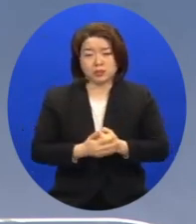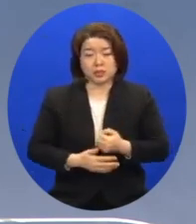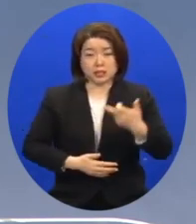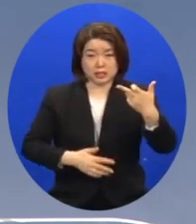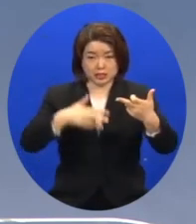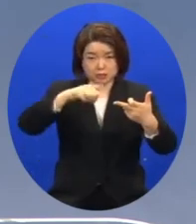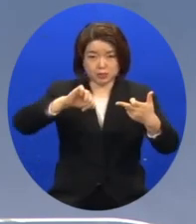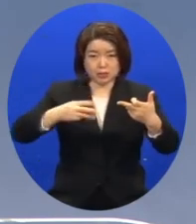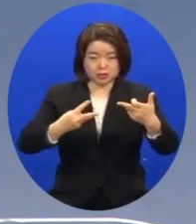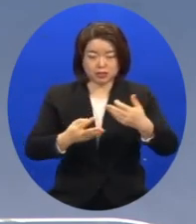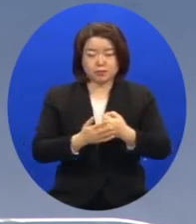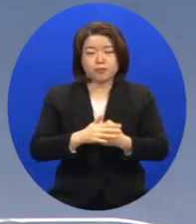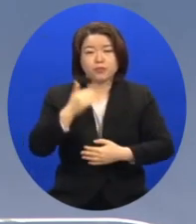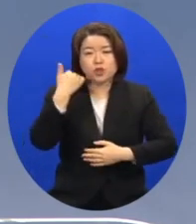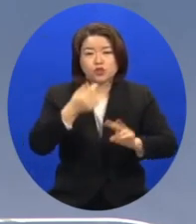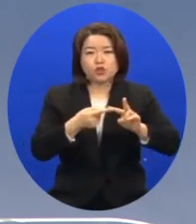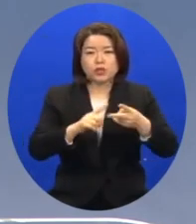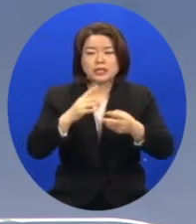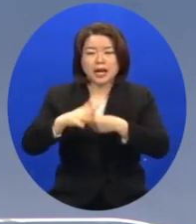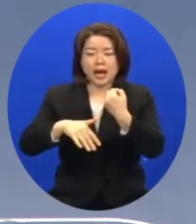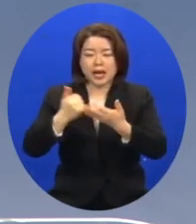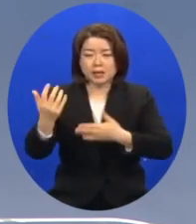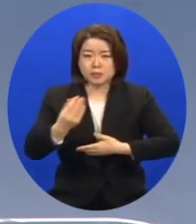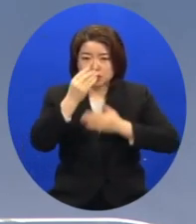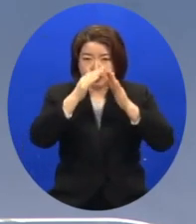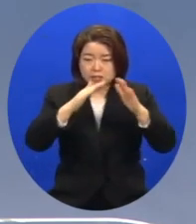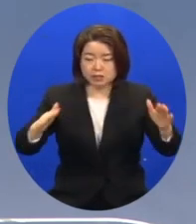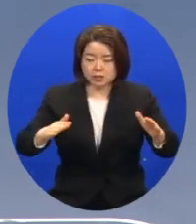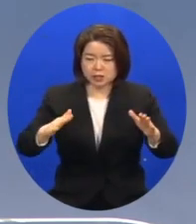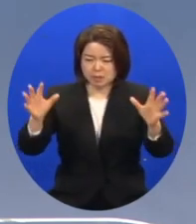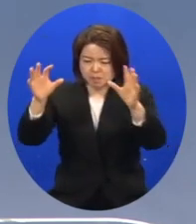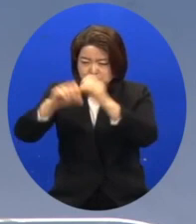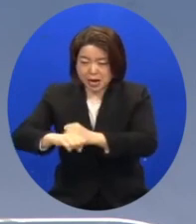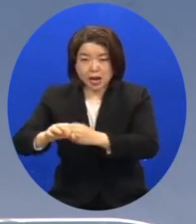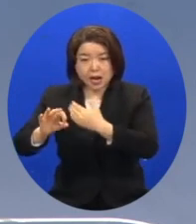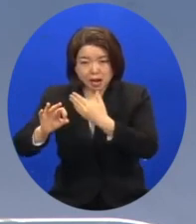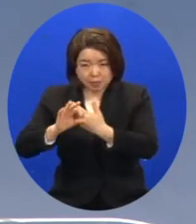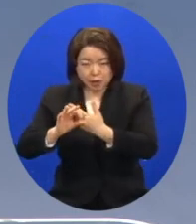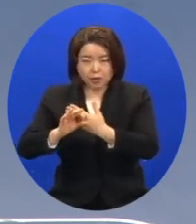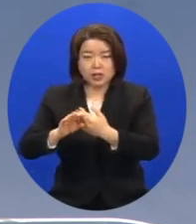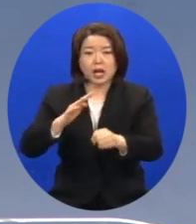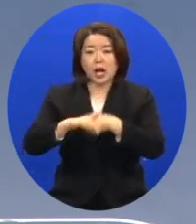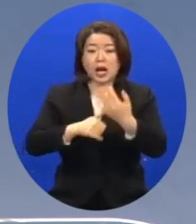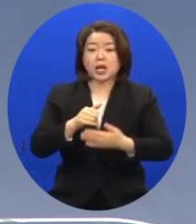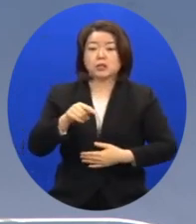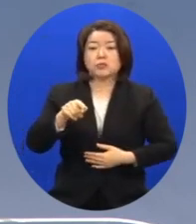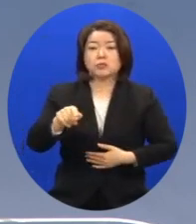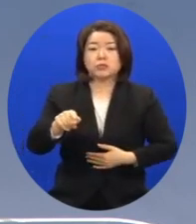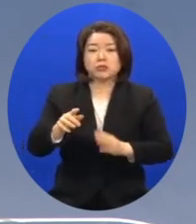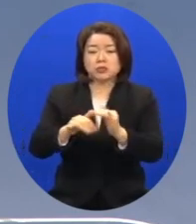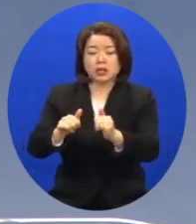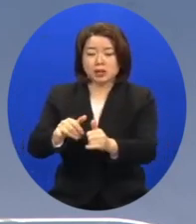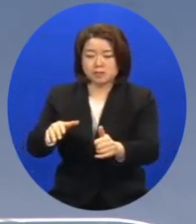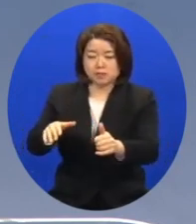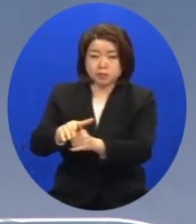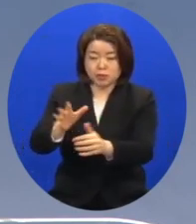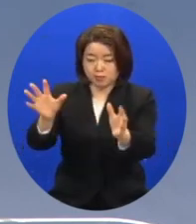누구든지 하나님의 성전을 파괴하면 하나님께서도 그 사람을 멸하실 것이다